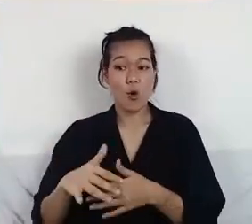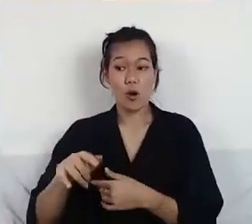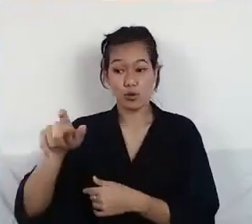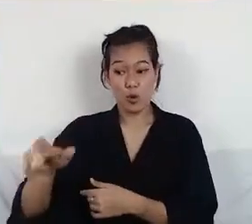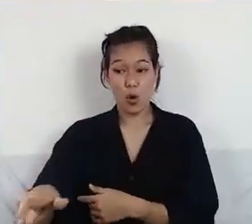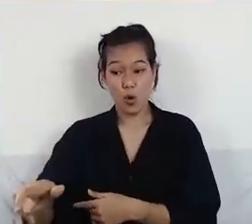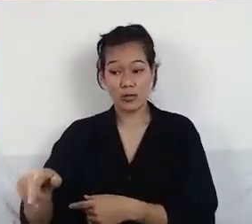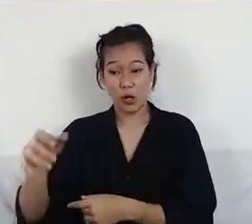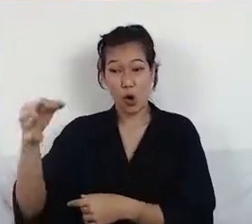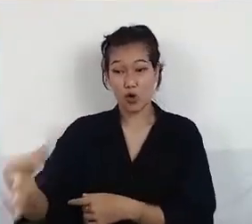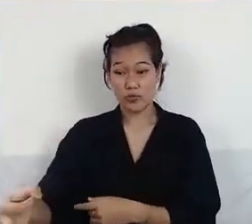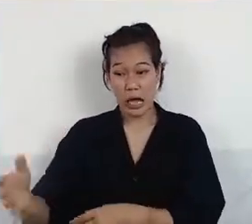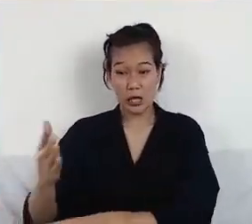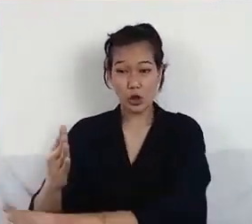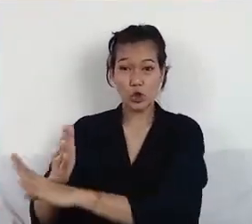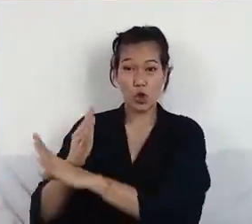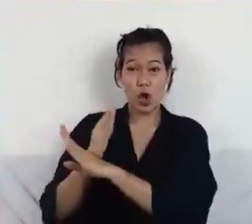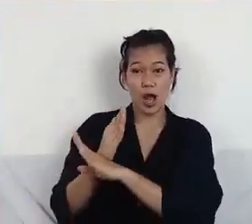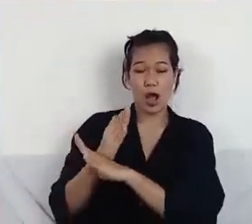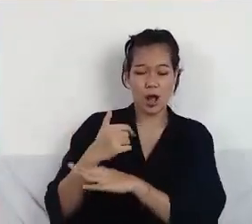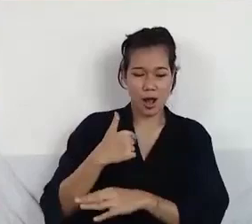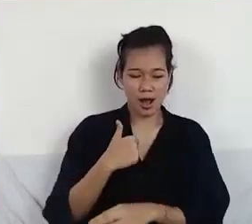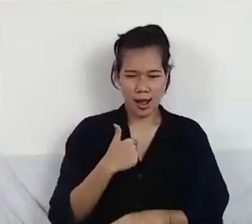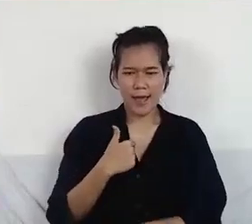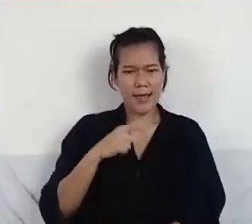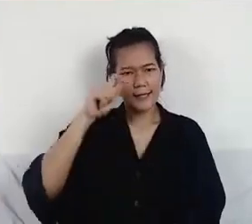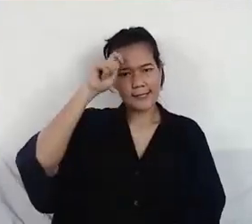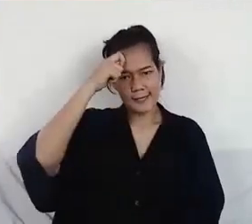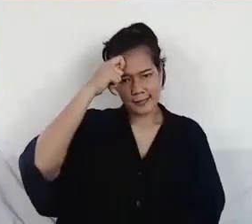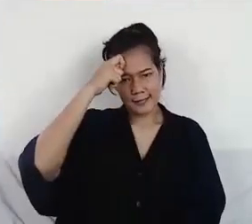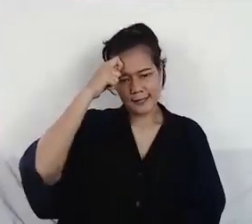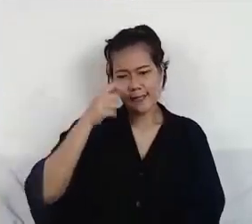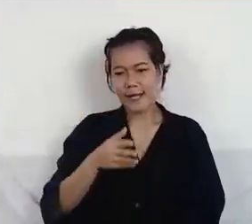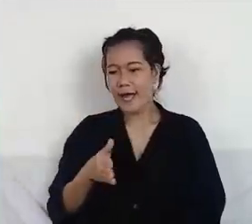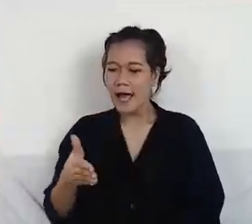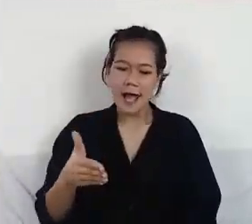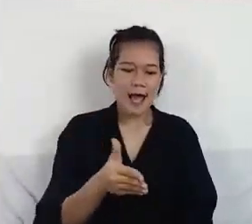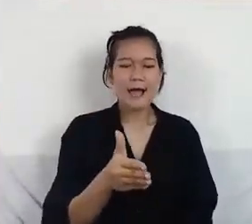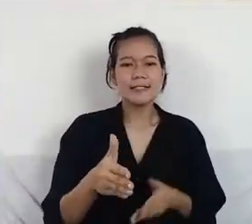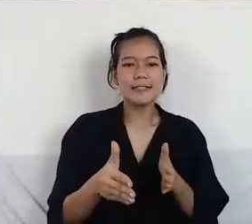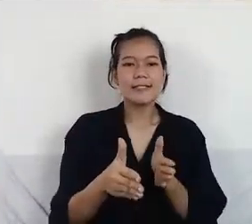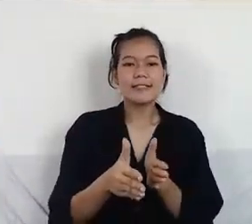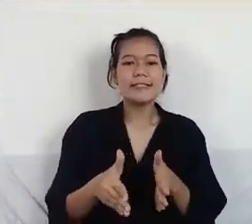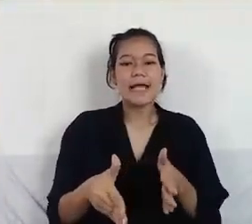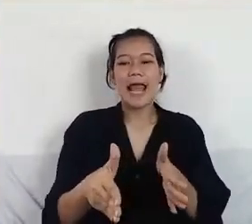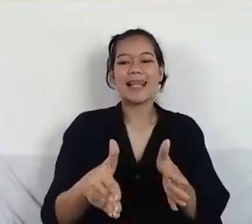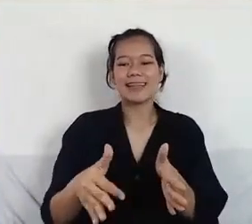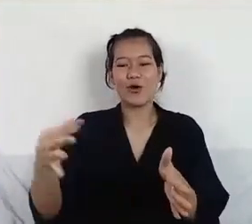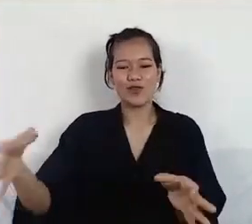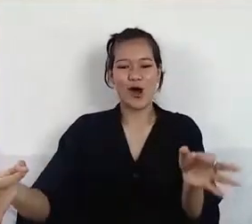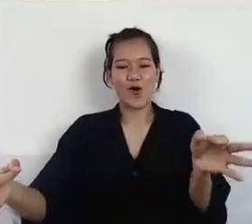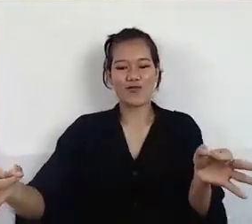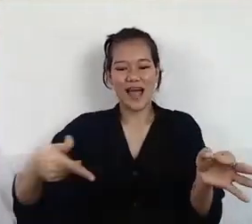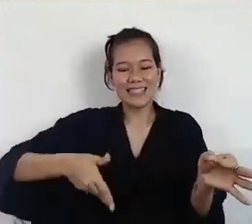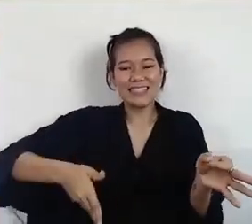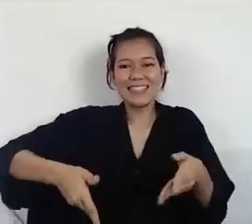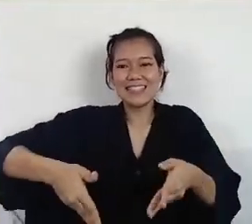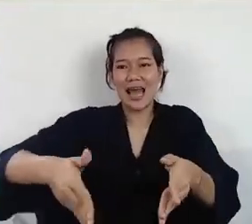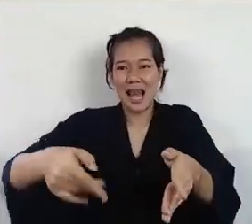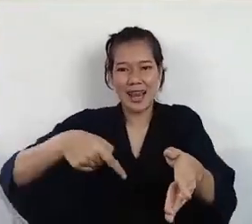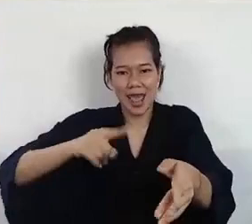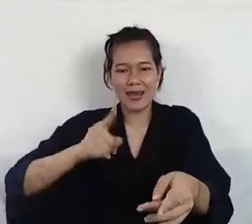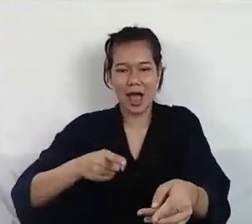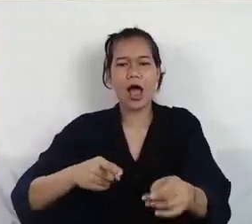satu kota, jangan lupa, kamu bisa masuk ke jalan raya kota itu. Pesannya tetap